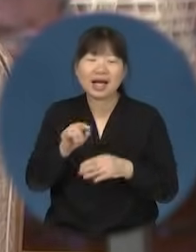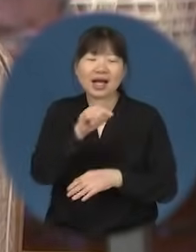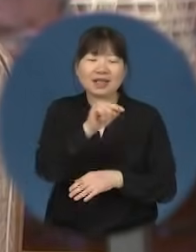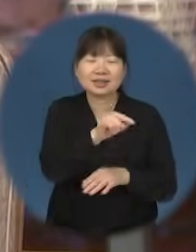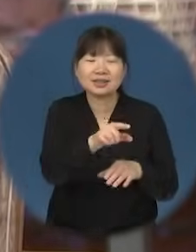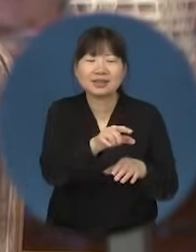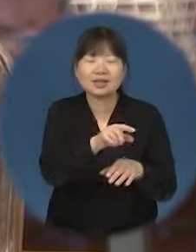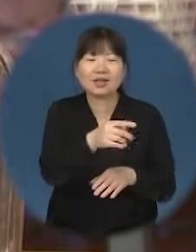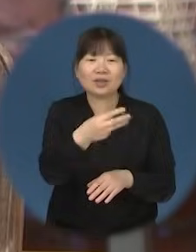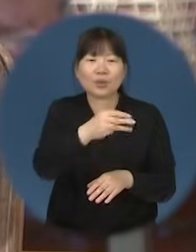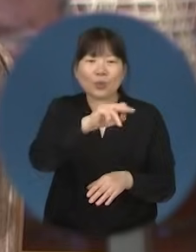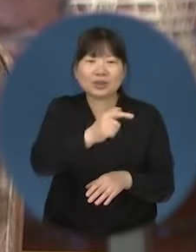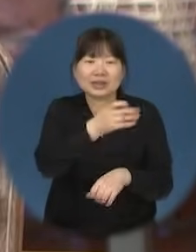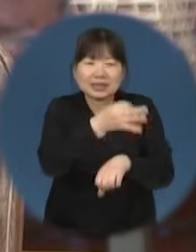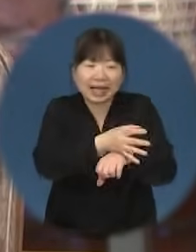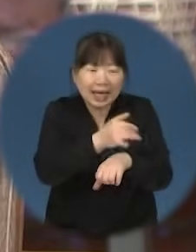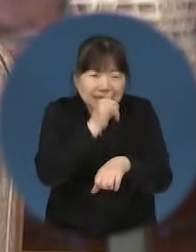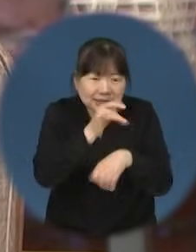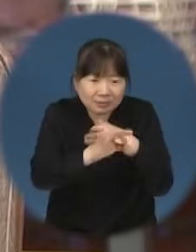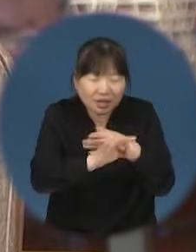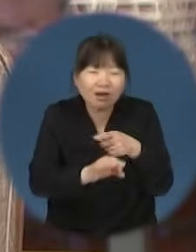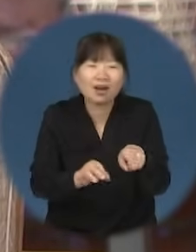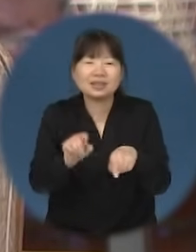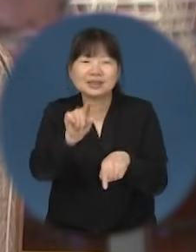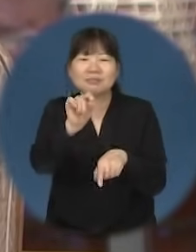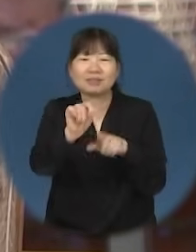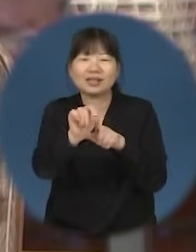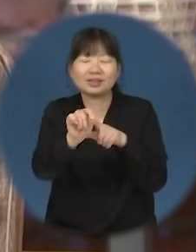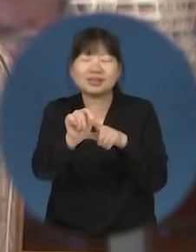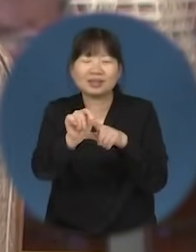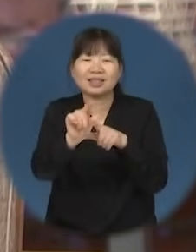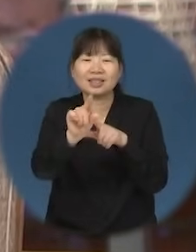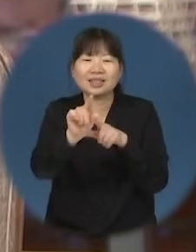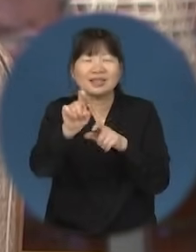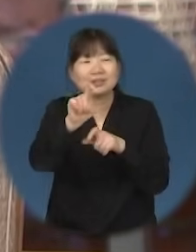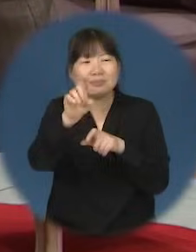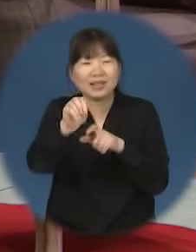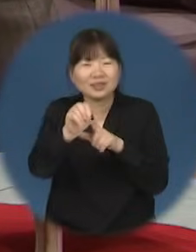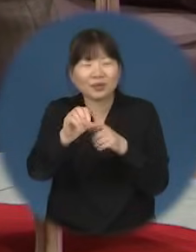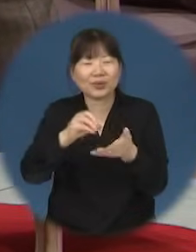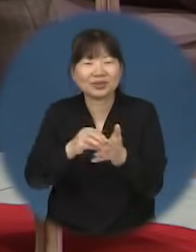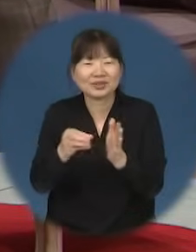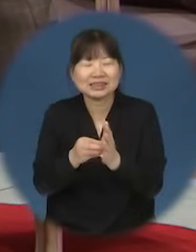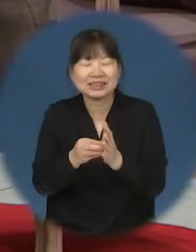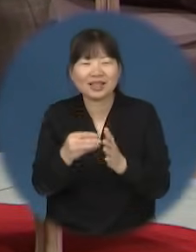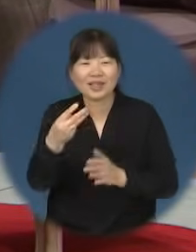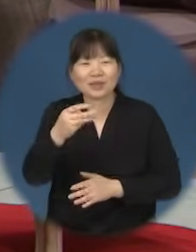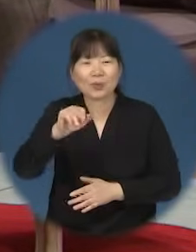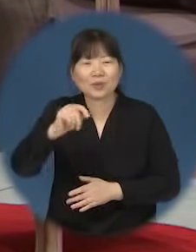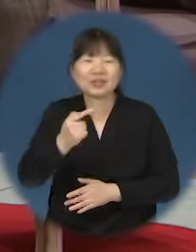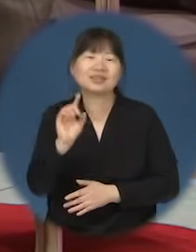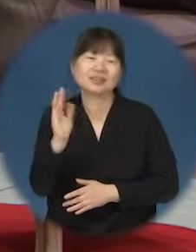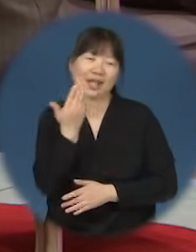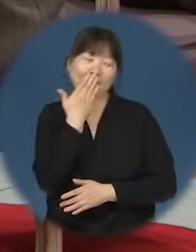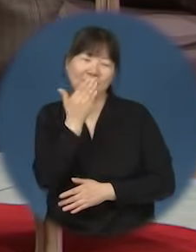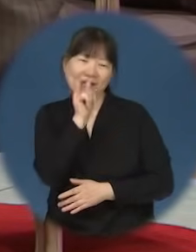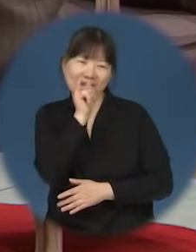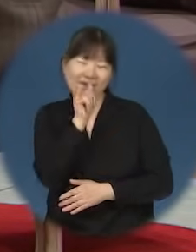10만 원어치 그 빌딩의 주인이 되는 거죠. 그렇죠. 예, 문짝 하나 뭐 이 정도. 아, 그건 문짝이 아니죠.